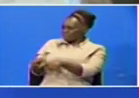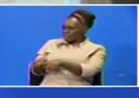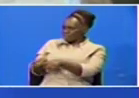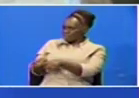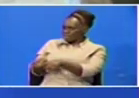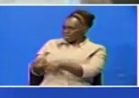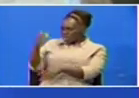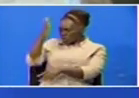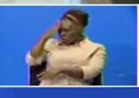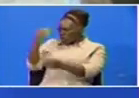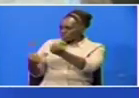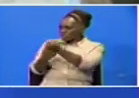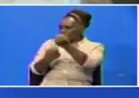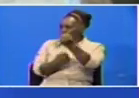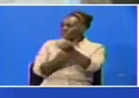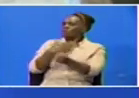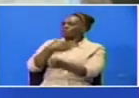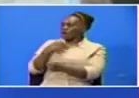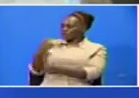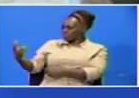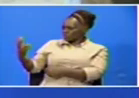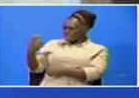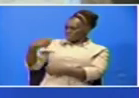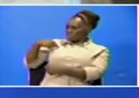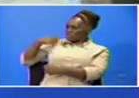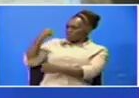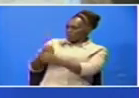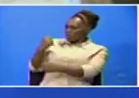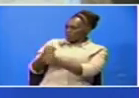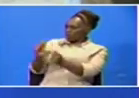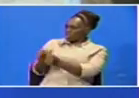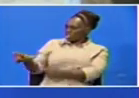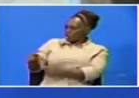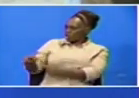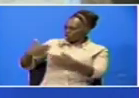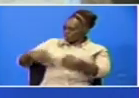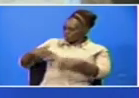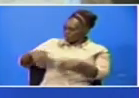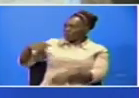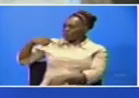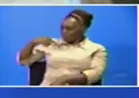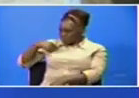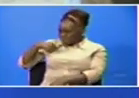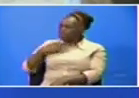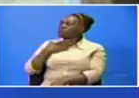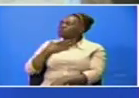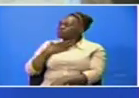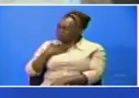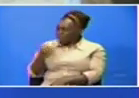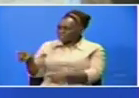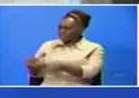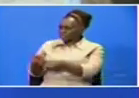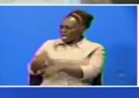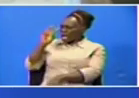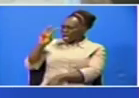najua kwamba mafans wanatamani kuniona nikifanya kazi na local artists. Hiyo pia mimi mwenyewe ni matamanio yangu kwa sababu